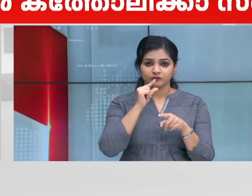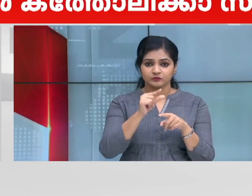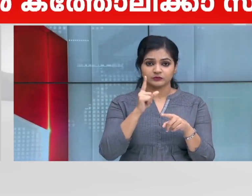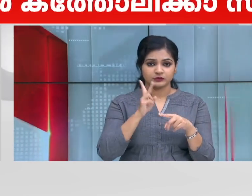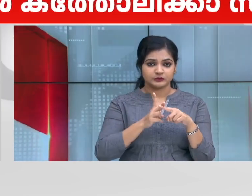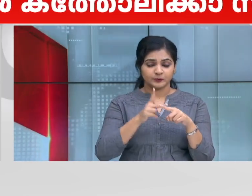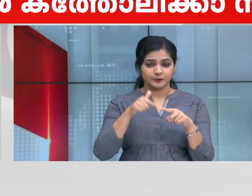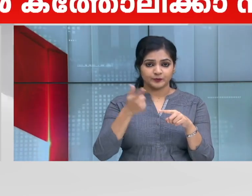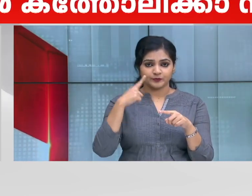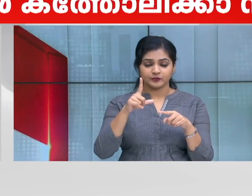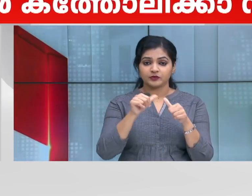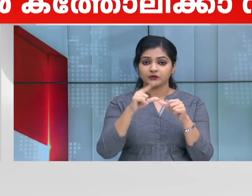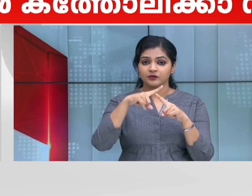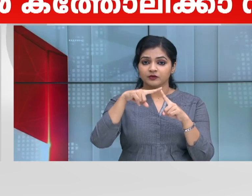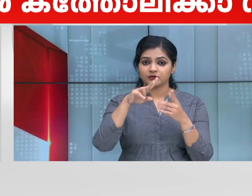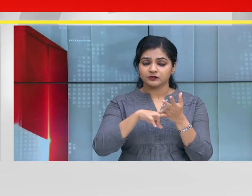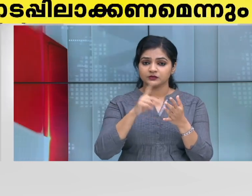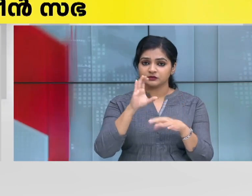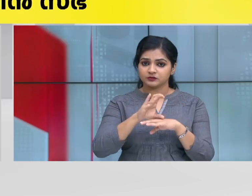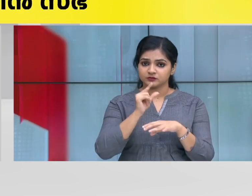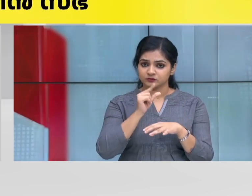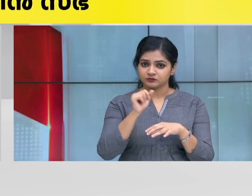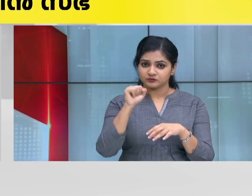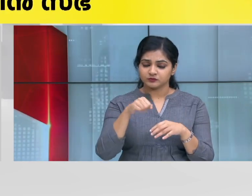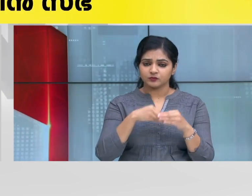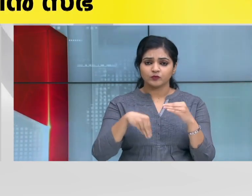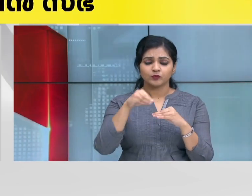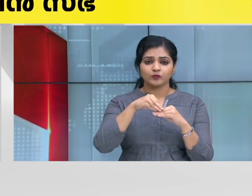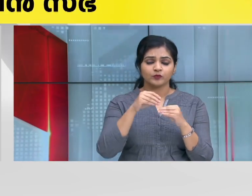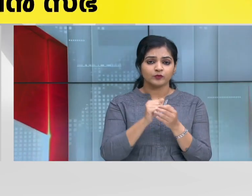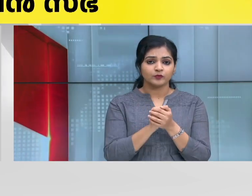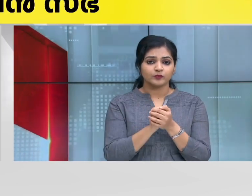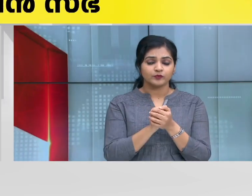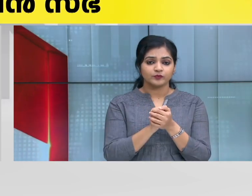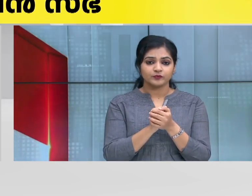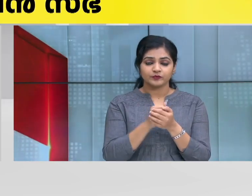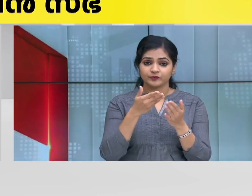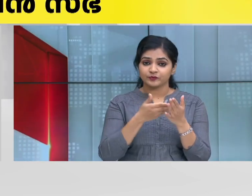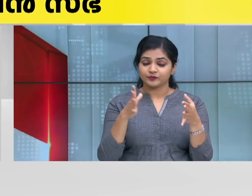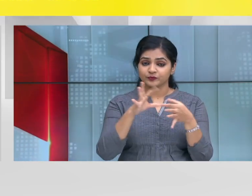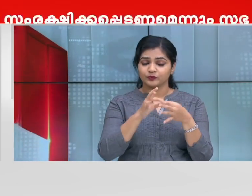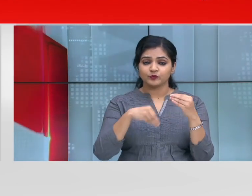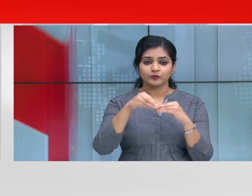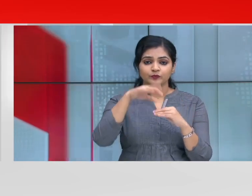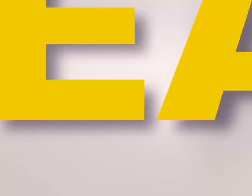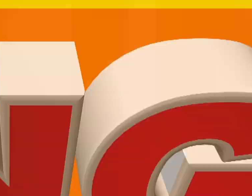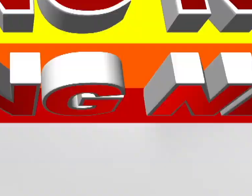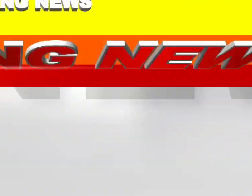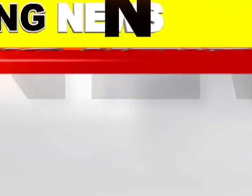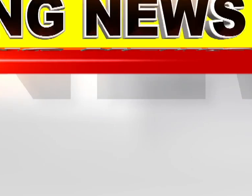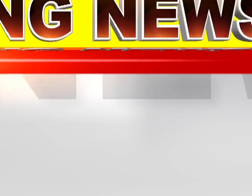എന്നാണോ ലത്തീൻ സഭ വ്യക്തമാക്കുന്നത്? എന്താണ് ഇതുമായി ബന്ധപ്പെട്ട വിവരങ്ങൾ?